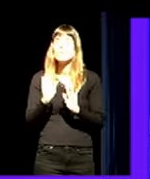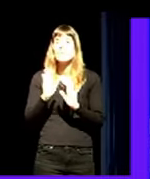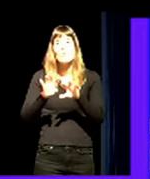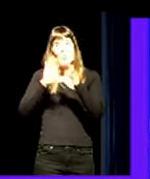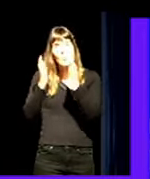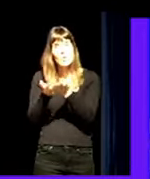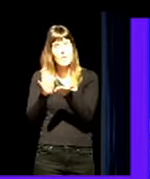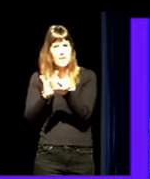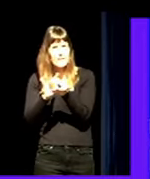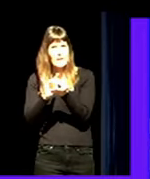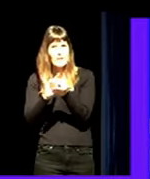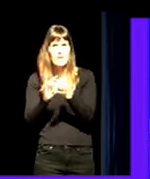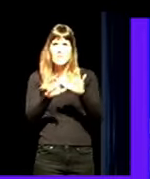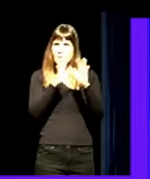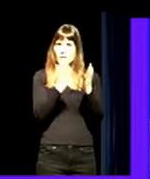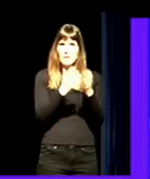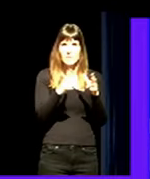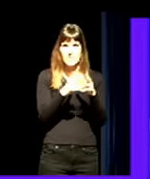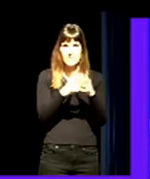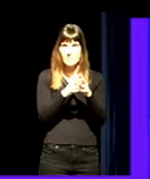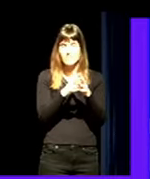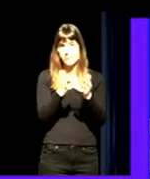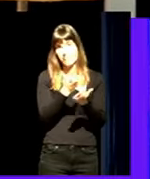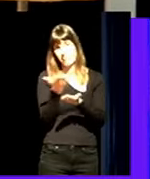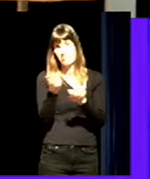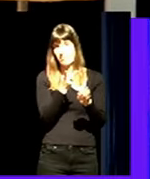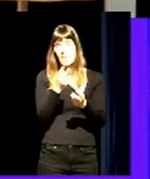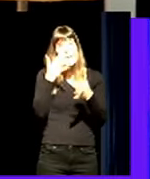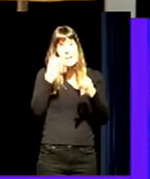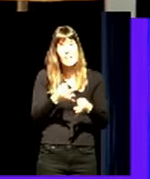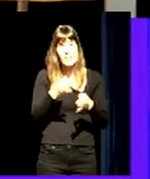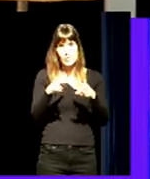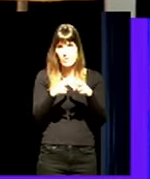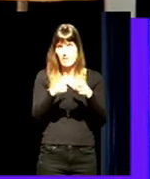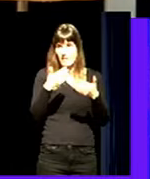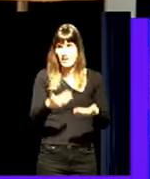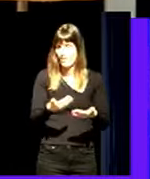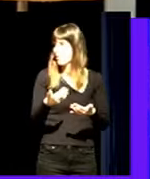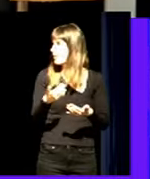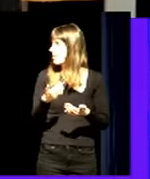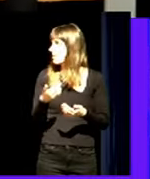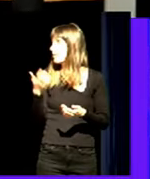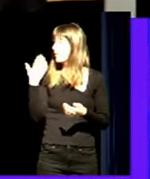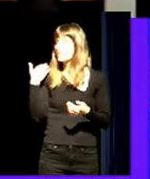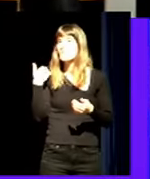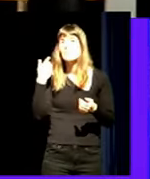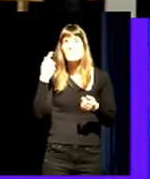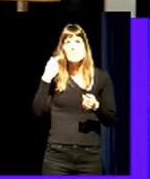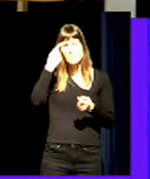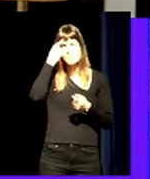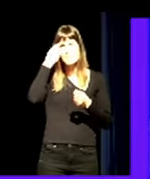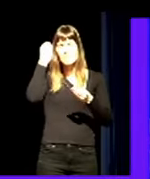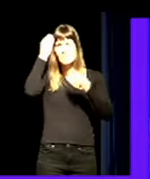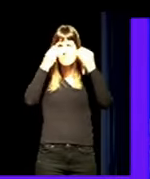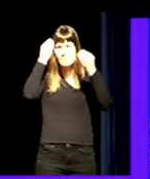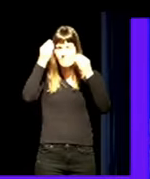digitalean, baina uste dut mundu offlinean baita ere ipini bat dugu, ezta? Gure realitatean eta lehen geduzkan, ezta? Hainbat gauza horri buruz berba